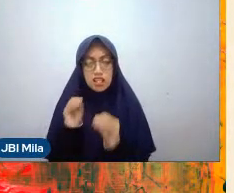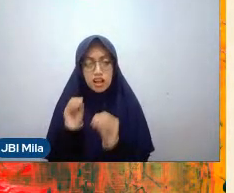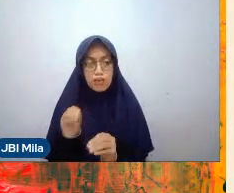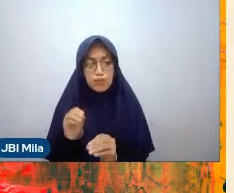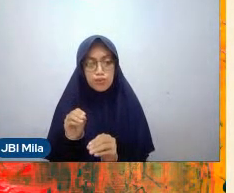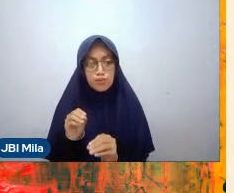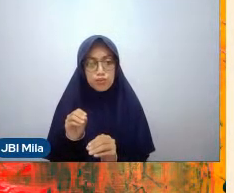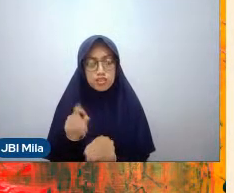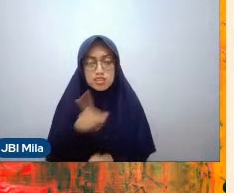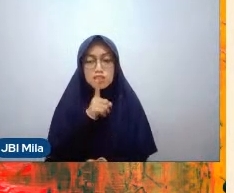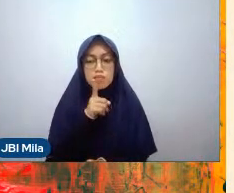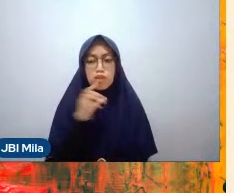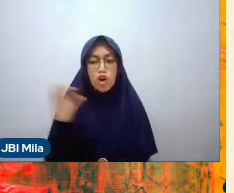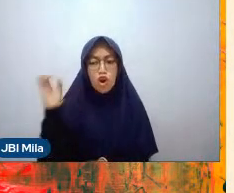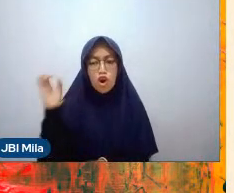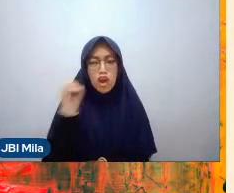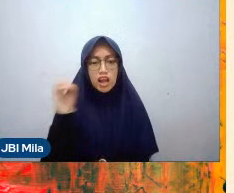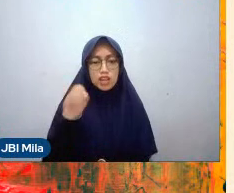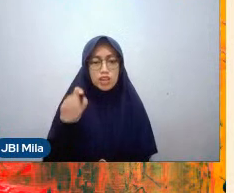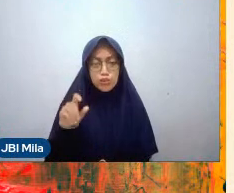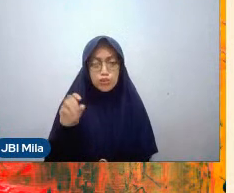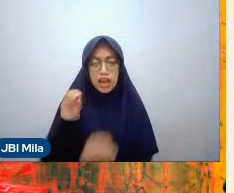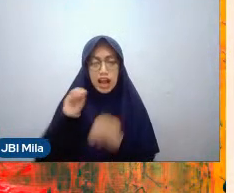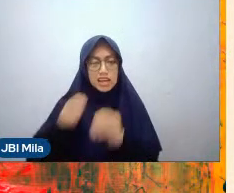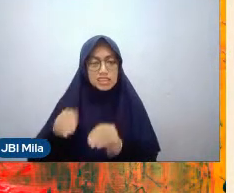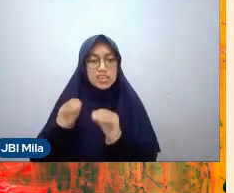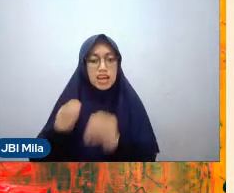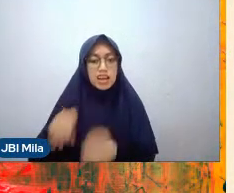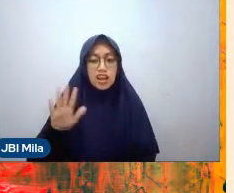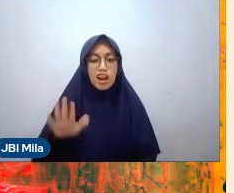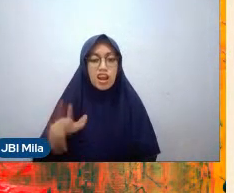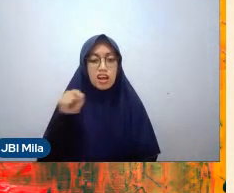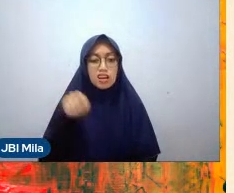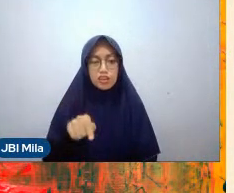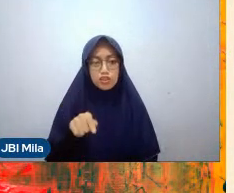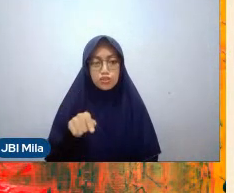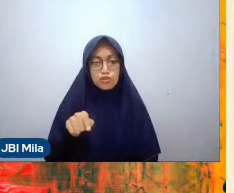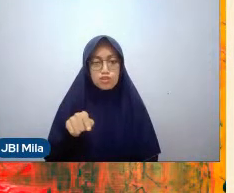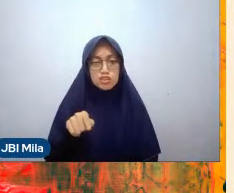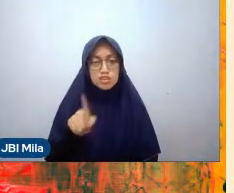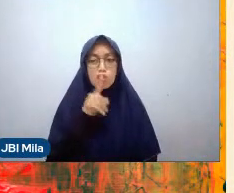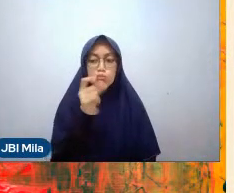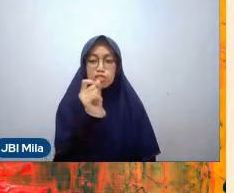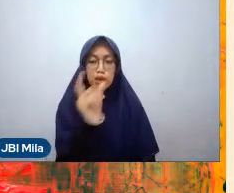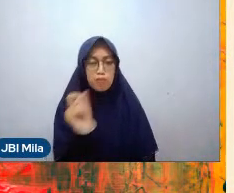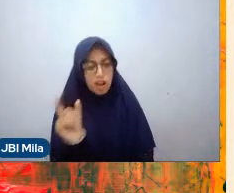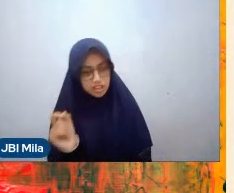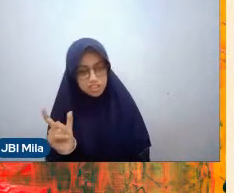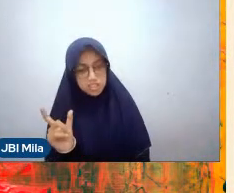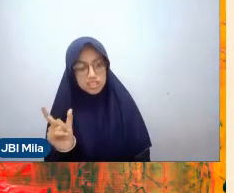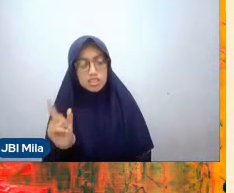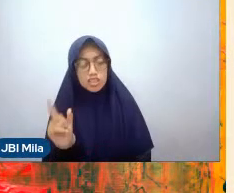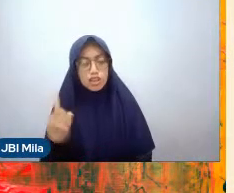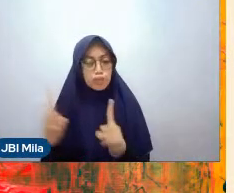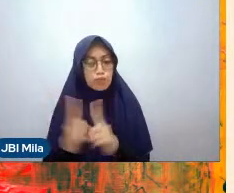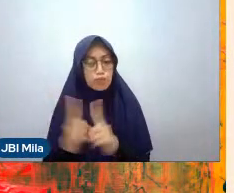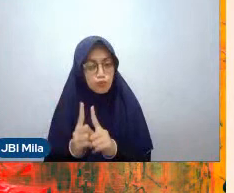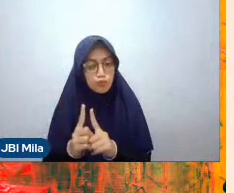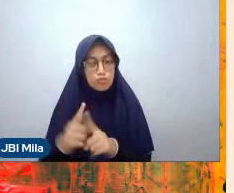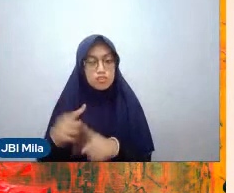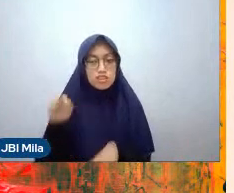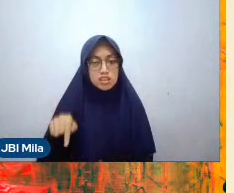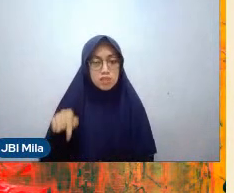akan mengenalkan anak pertama kali, karena dia yang setiap hari itu berinteraksi dengan anak seperti itu. Jadi yang